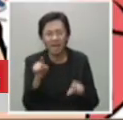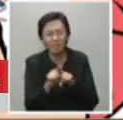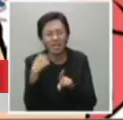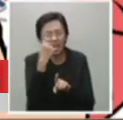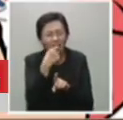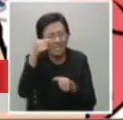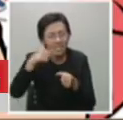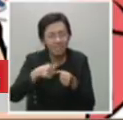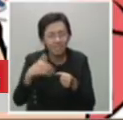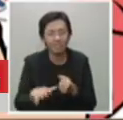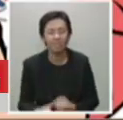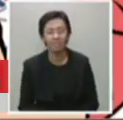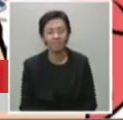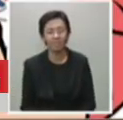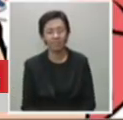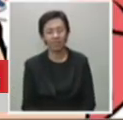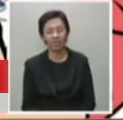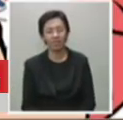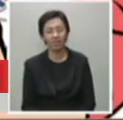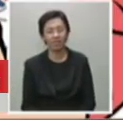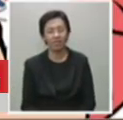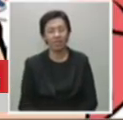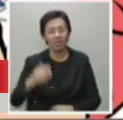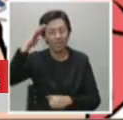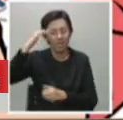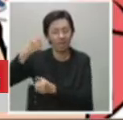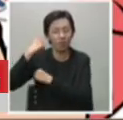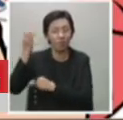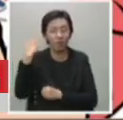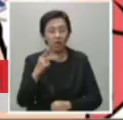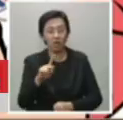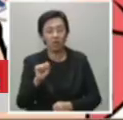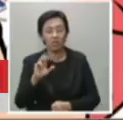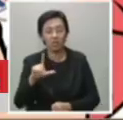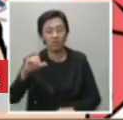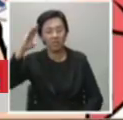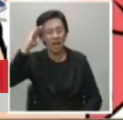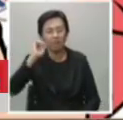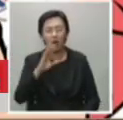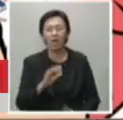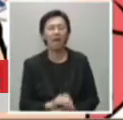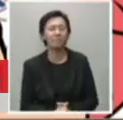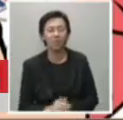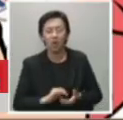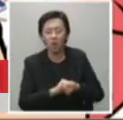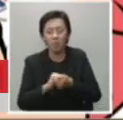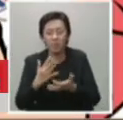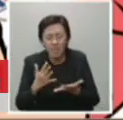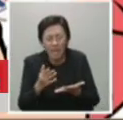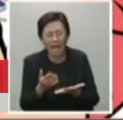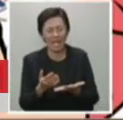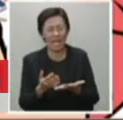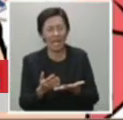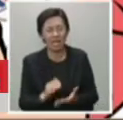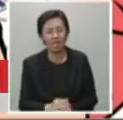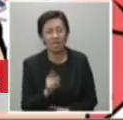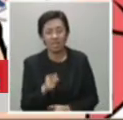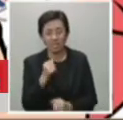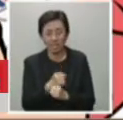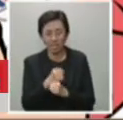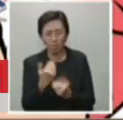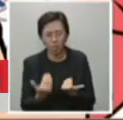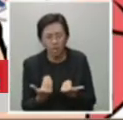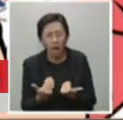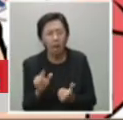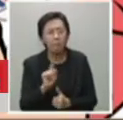ได้กองทัพบกโดยสมัยคสช.ท่านนายกบอกว่าไม่เป็นมิตรนี่ผมกำลังพูดถึงเรื่องการปองรองที่ท่านไม่ทำแล้วจนกระทั่งมาถึงวันนี้มันเกิดอะ